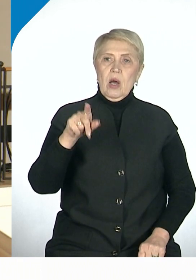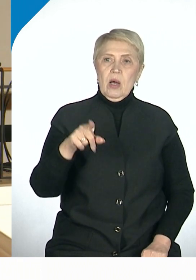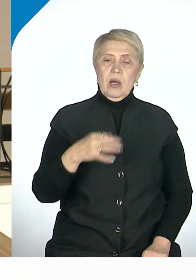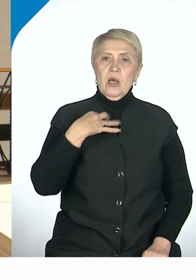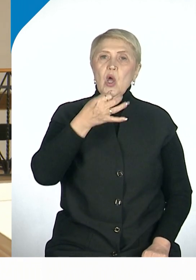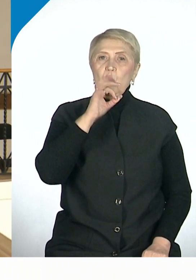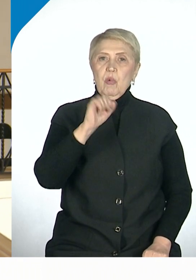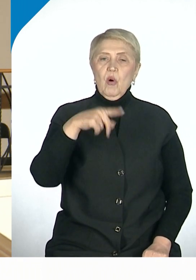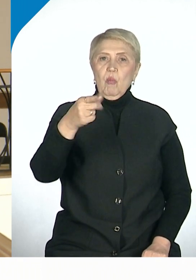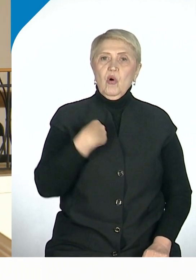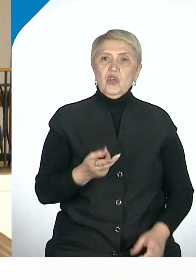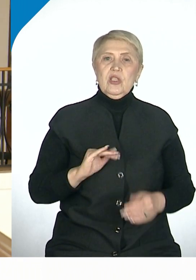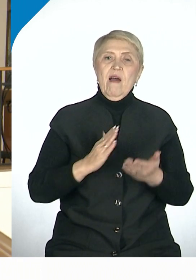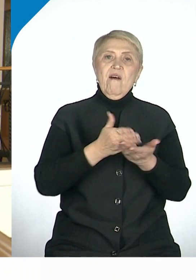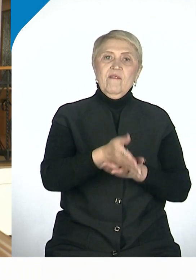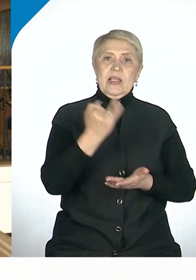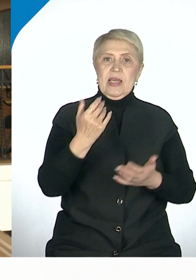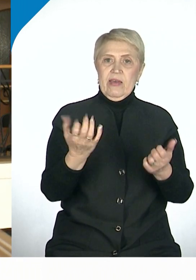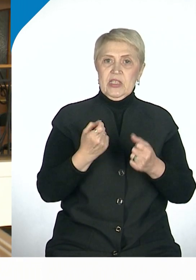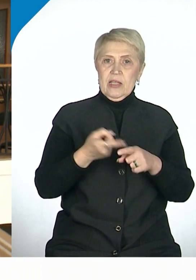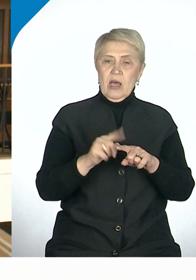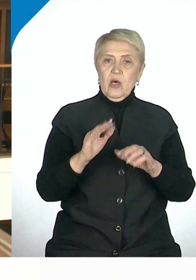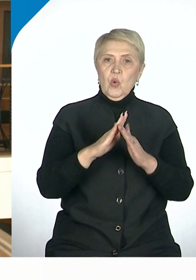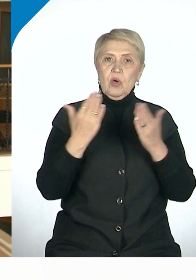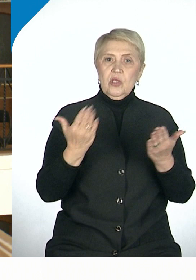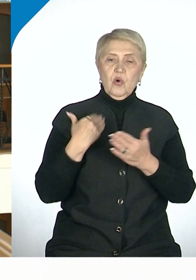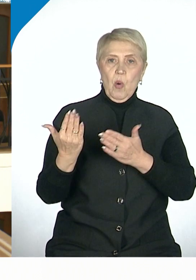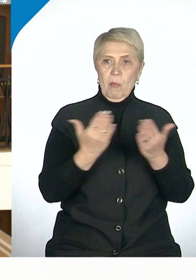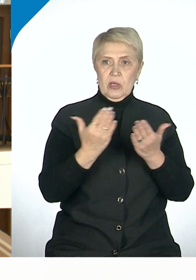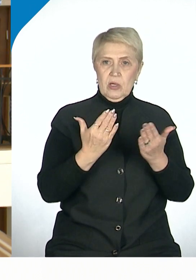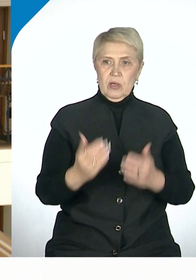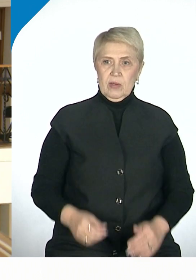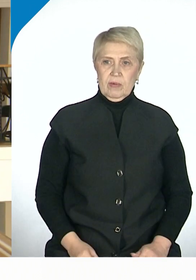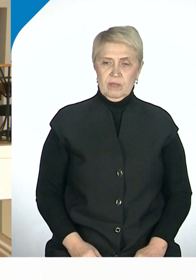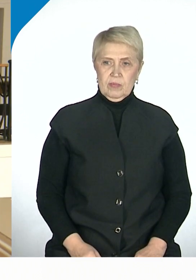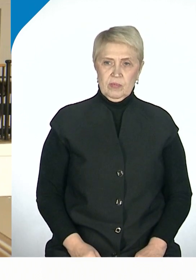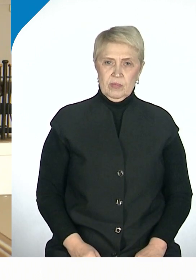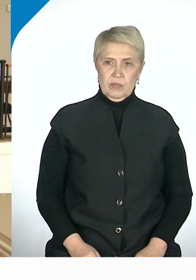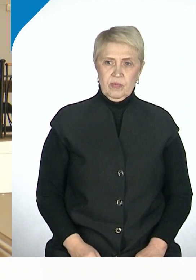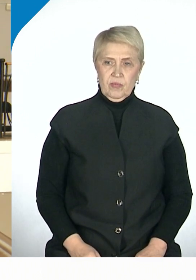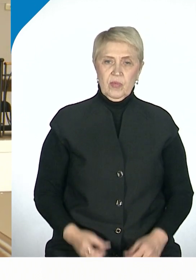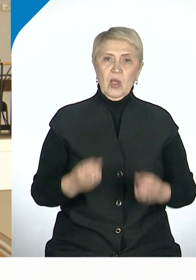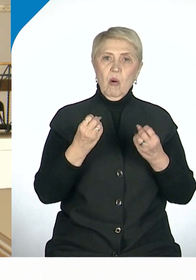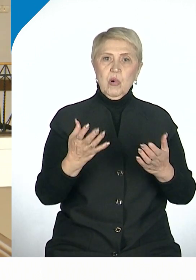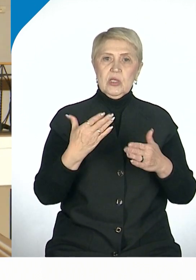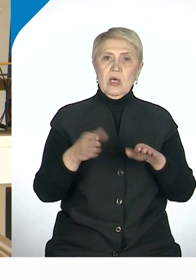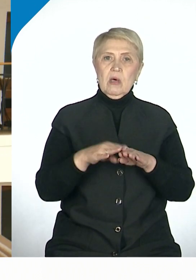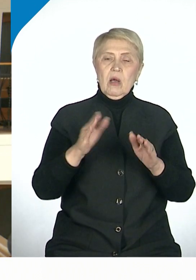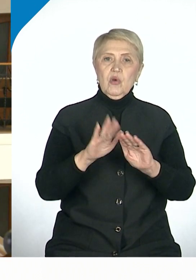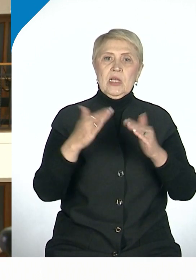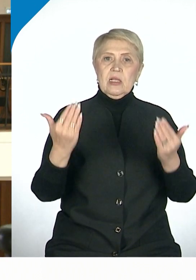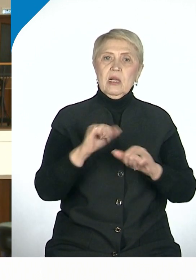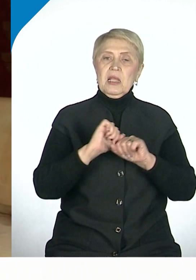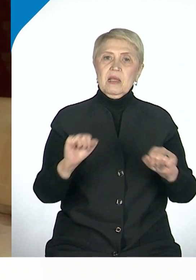Любой может обойти и взять эту книгу почитать или нельзя? Как? Просто так Арона Кодыш открыть нельзя. Да, это